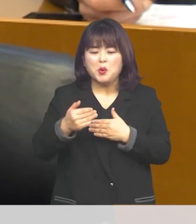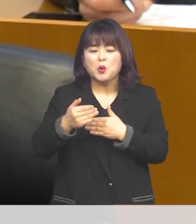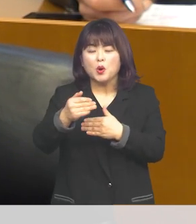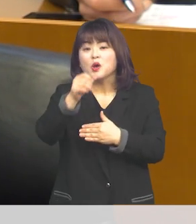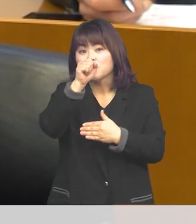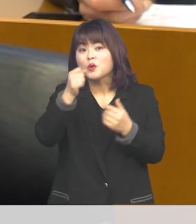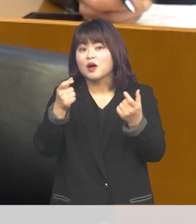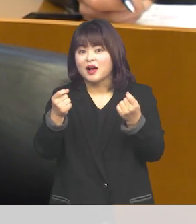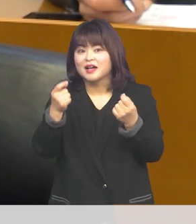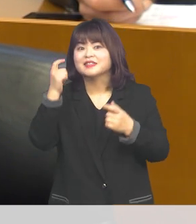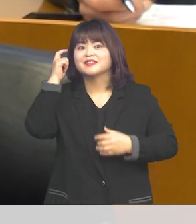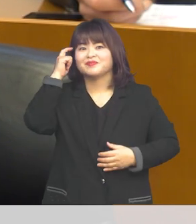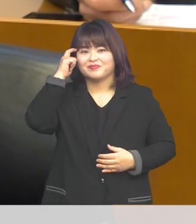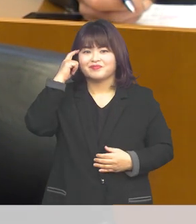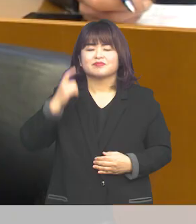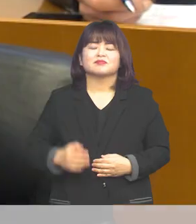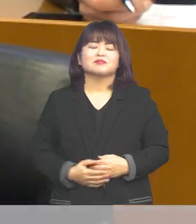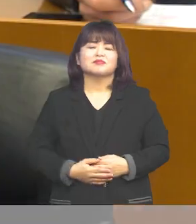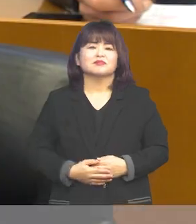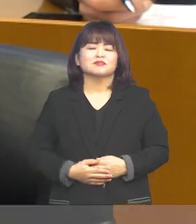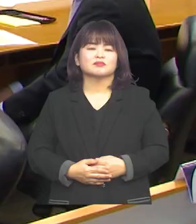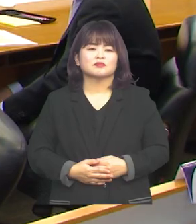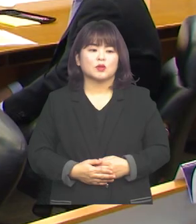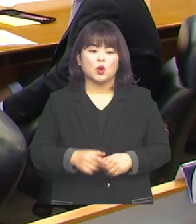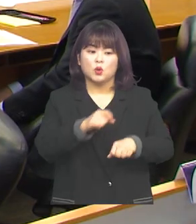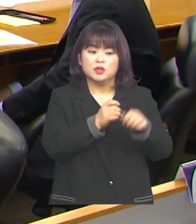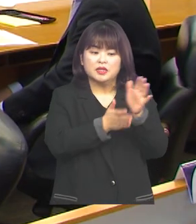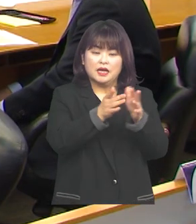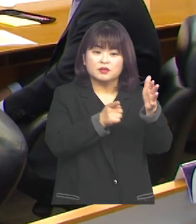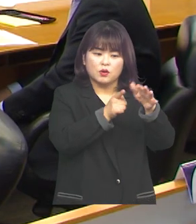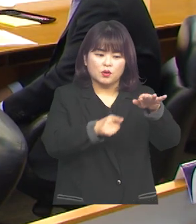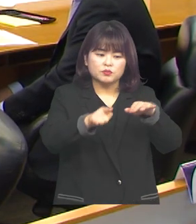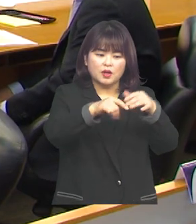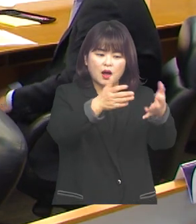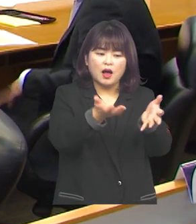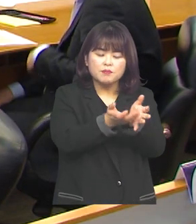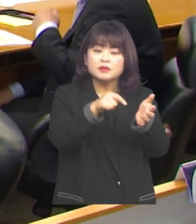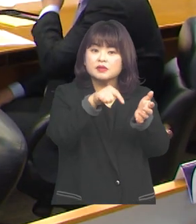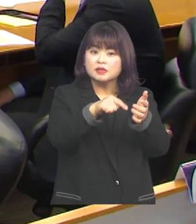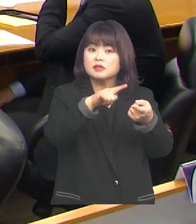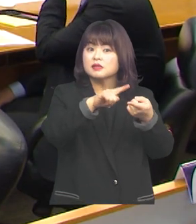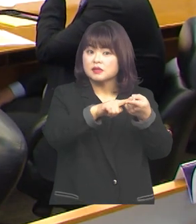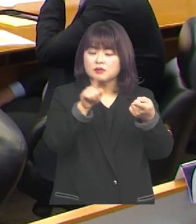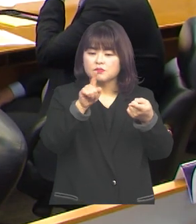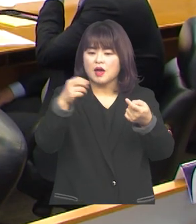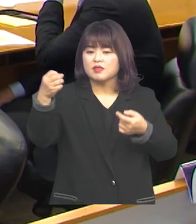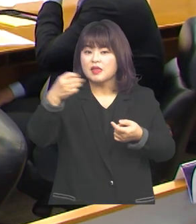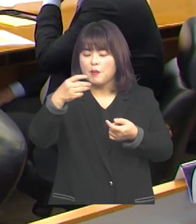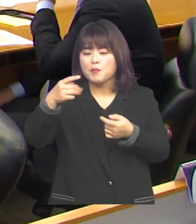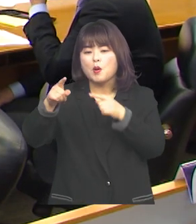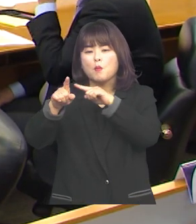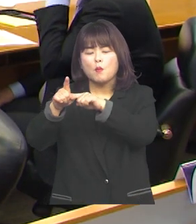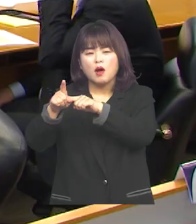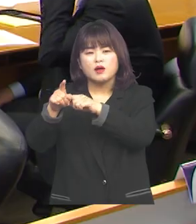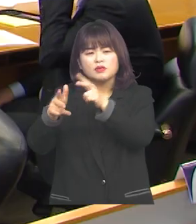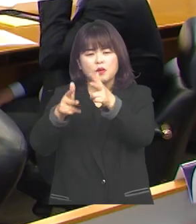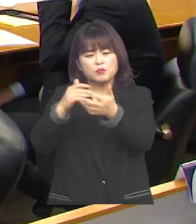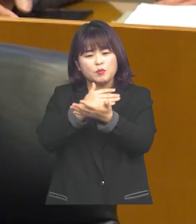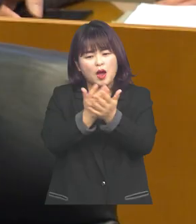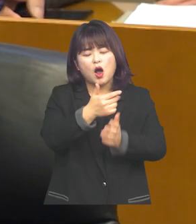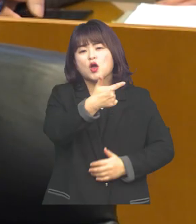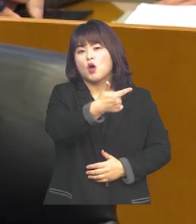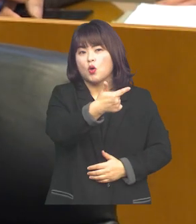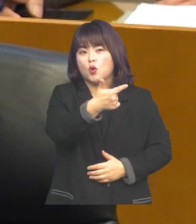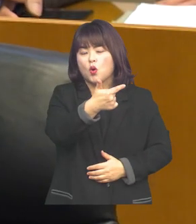신속히 진행됐으면 좋겠다는 생각입니다. 용인 첨단 시스템 반도체 국가산업단지에는 삼성전자 반도체 생산